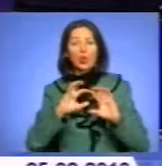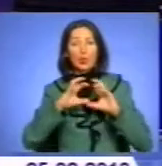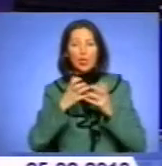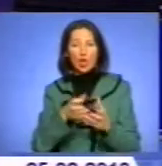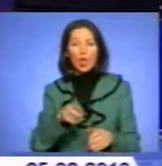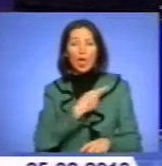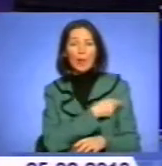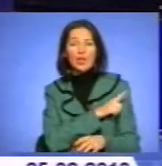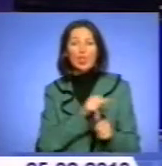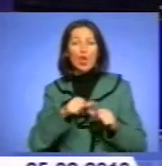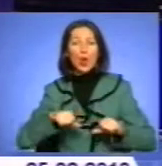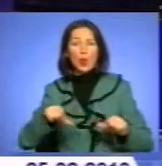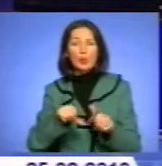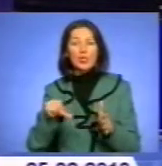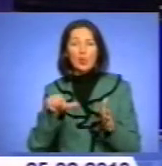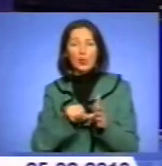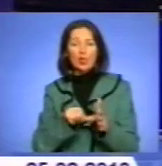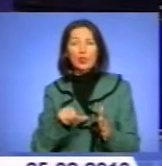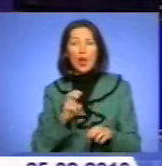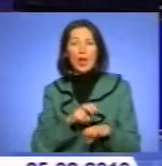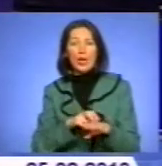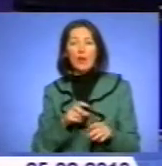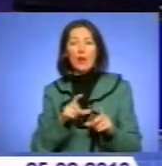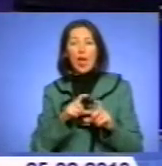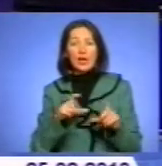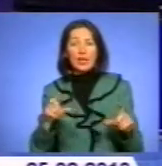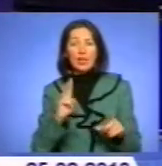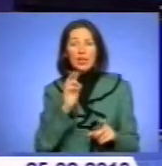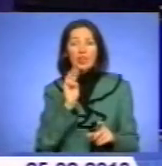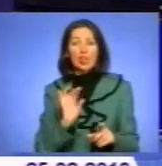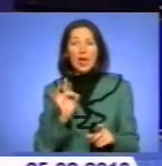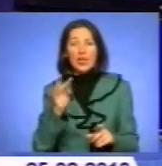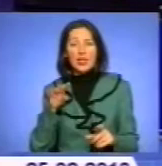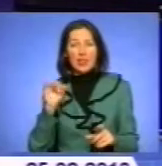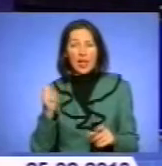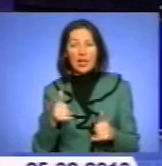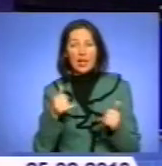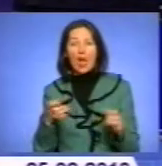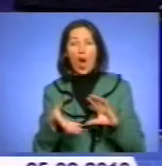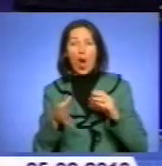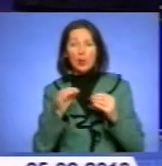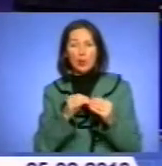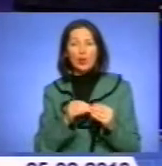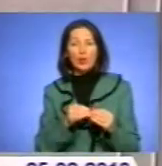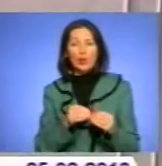медичної комісії за участі лікарів клініки Шаріте для остаточного висновку з 25 лютого.